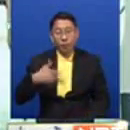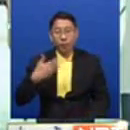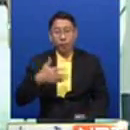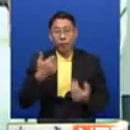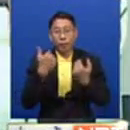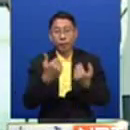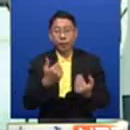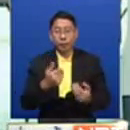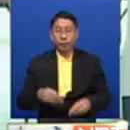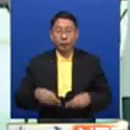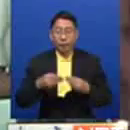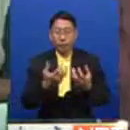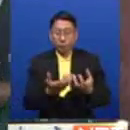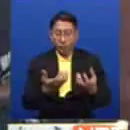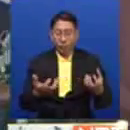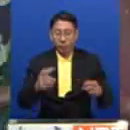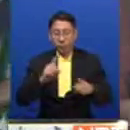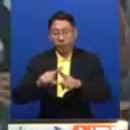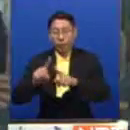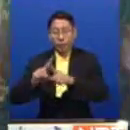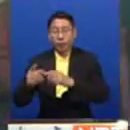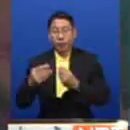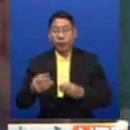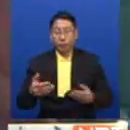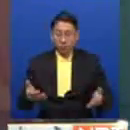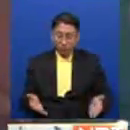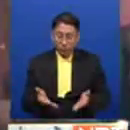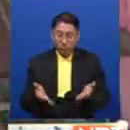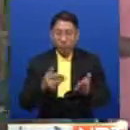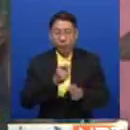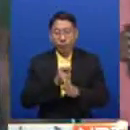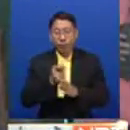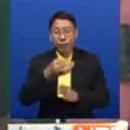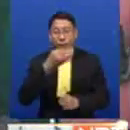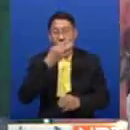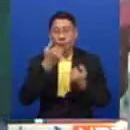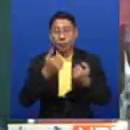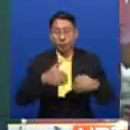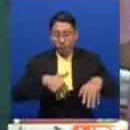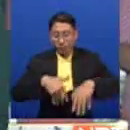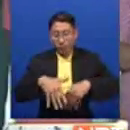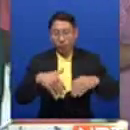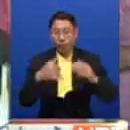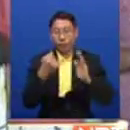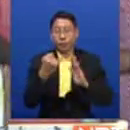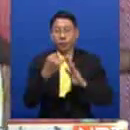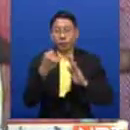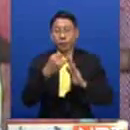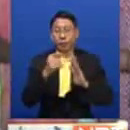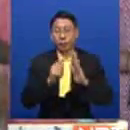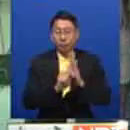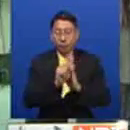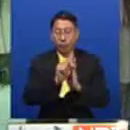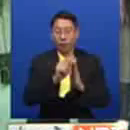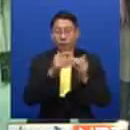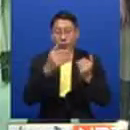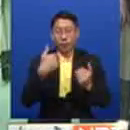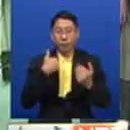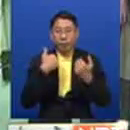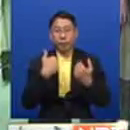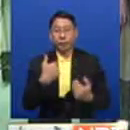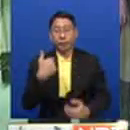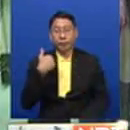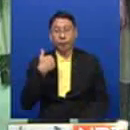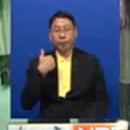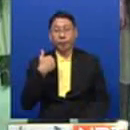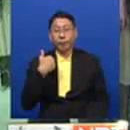มทั้งยังมอบวัสดุอุปกรณ์เป็นการส่งเสริมอาชีพให้กับประชาชนในเขตพื้นที่5อำเภอชายแดนในจังหวัด